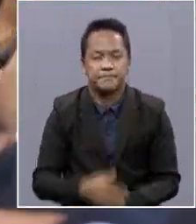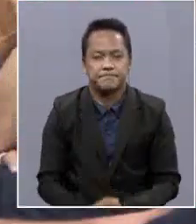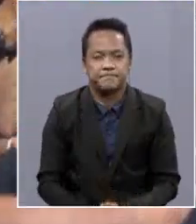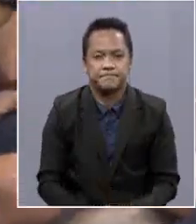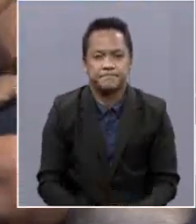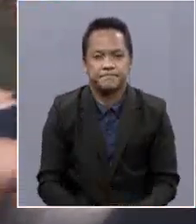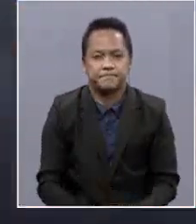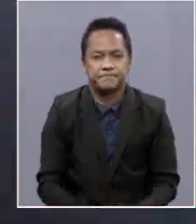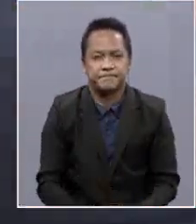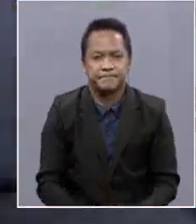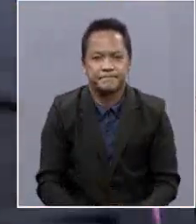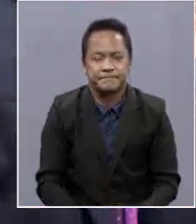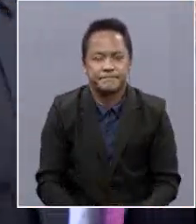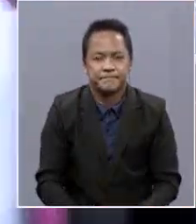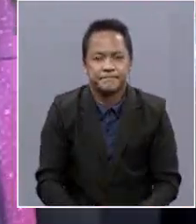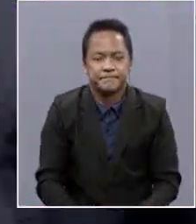ค่ะ